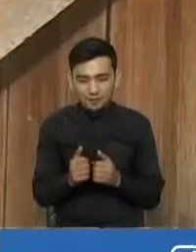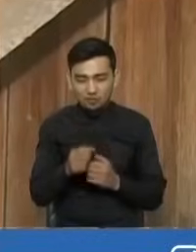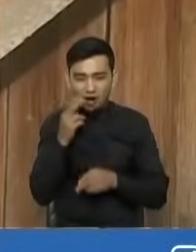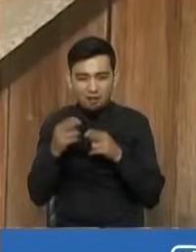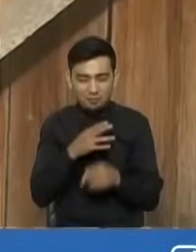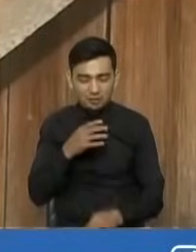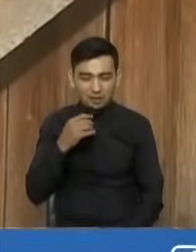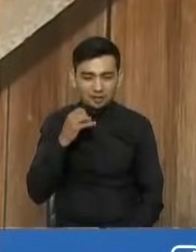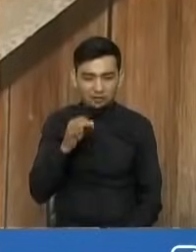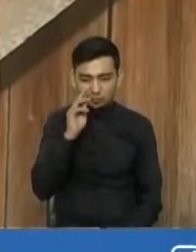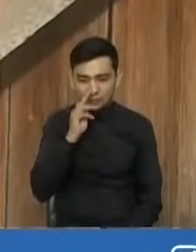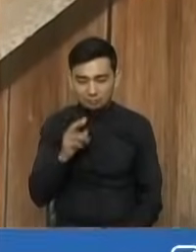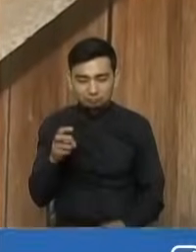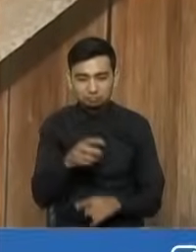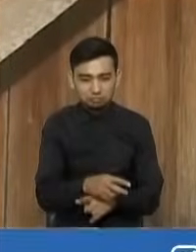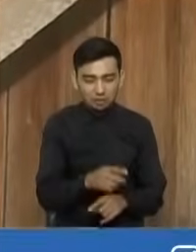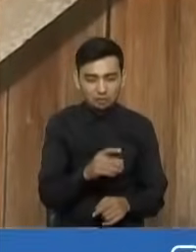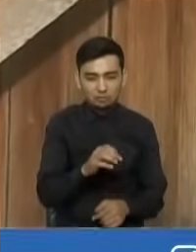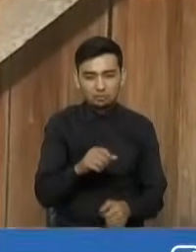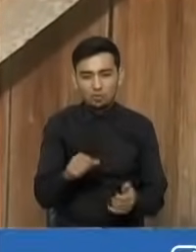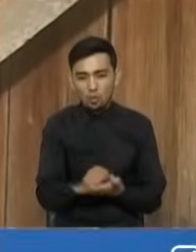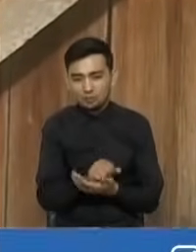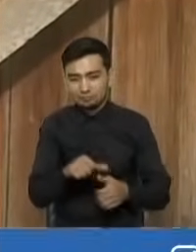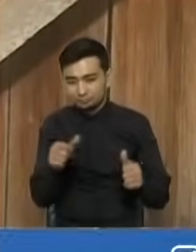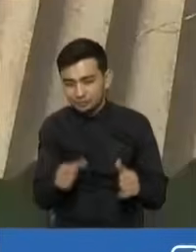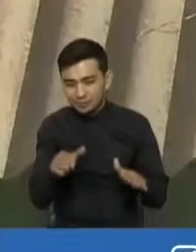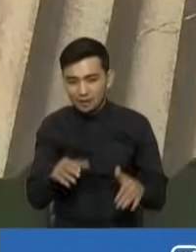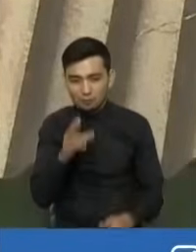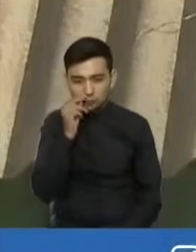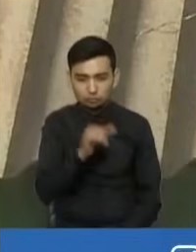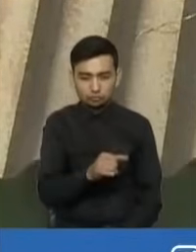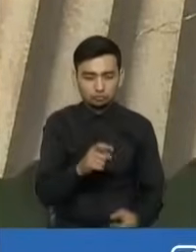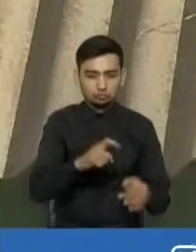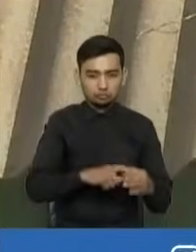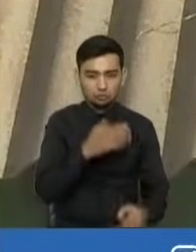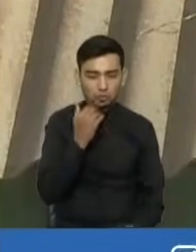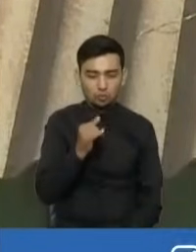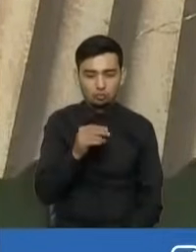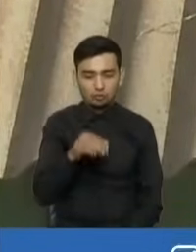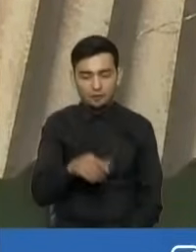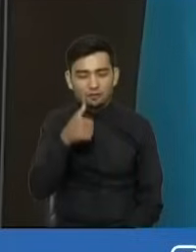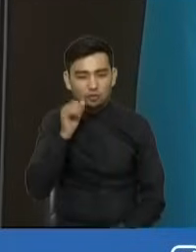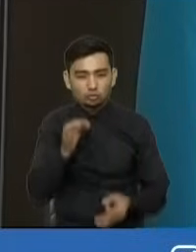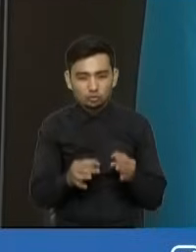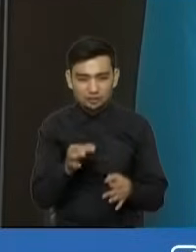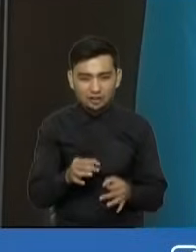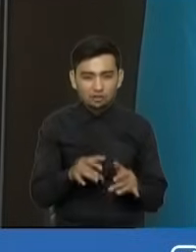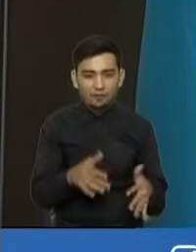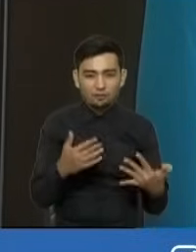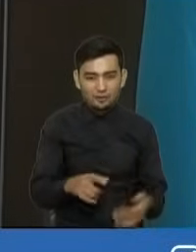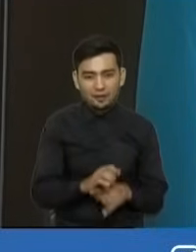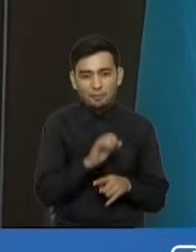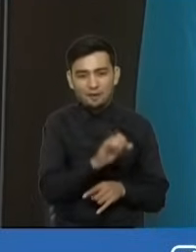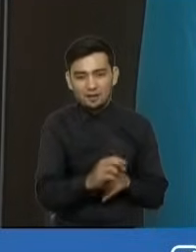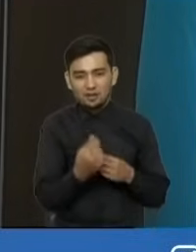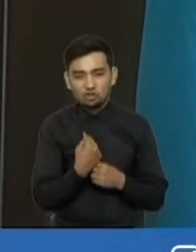Шымкента заверили, что при оформлении документов мужчина на учете не состоял. Вчера суд вынес решение, и его направили на